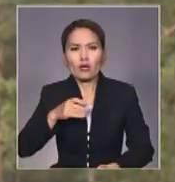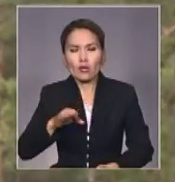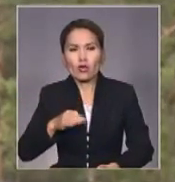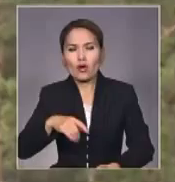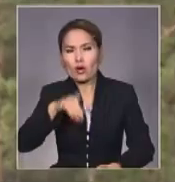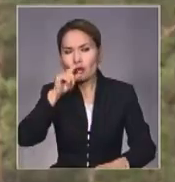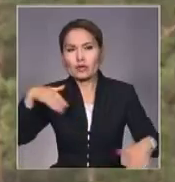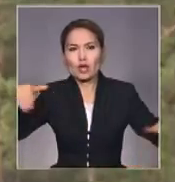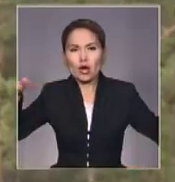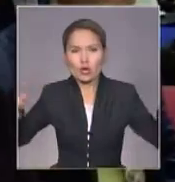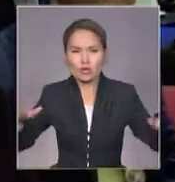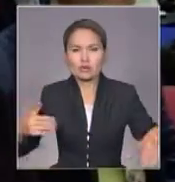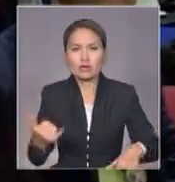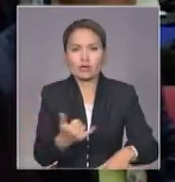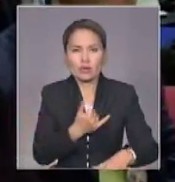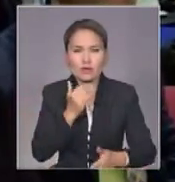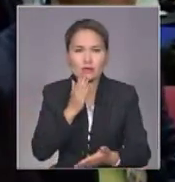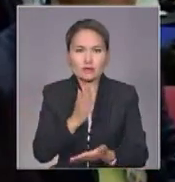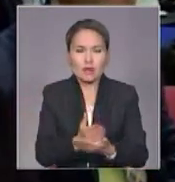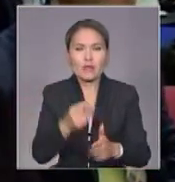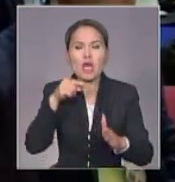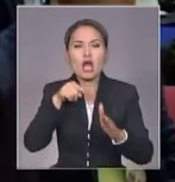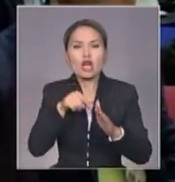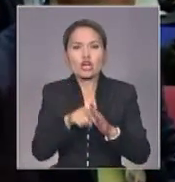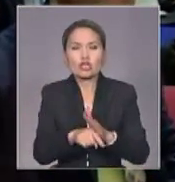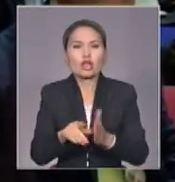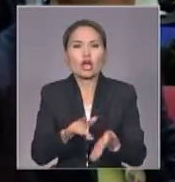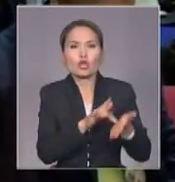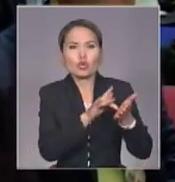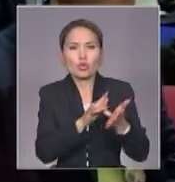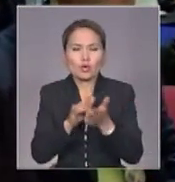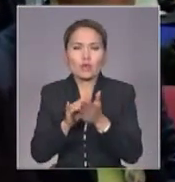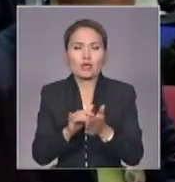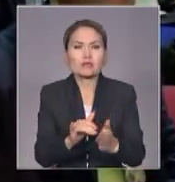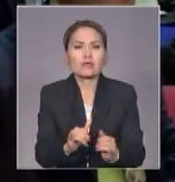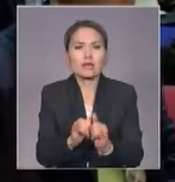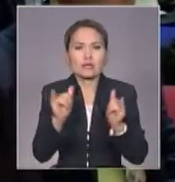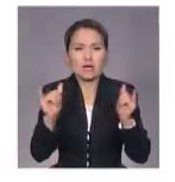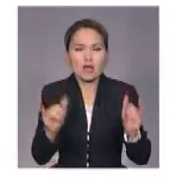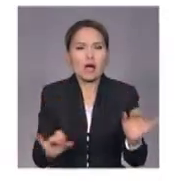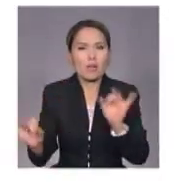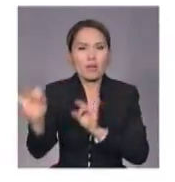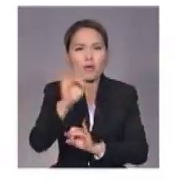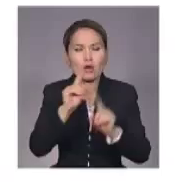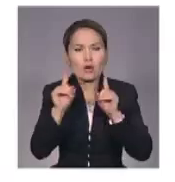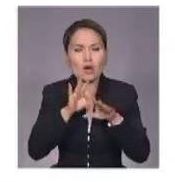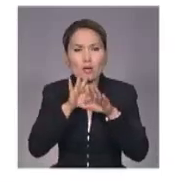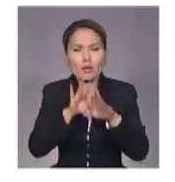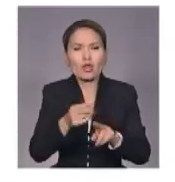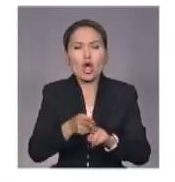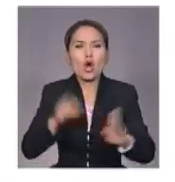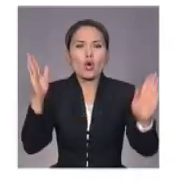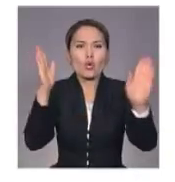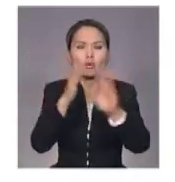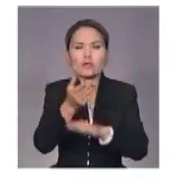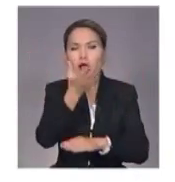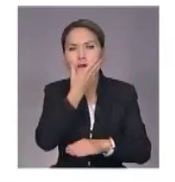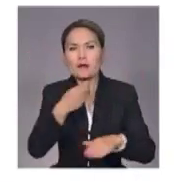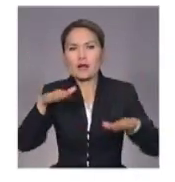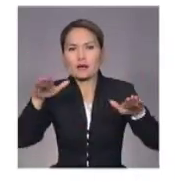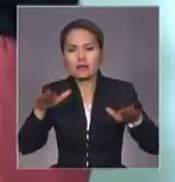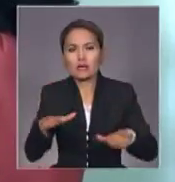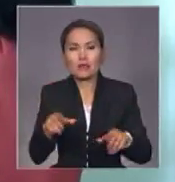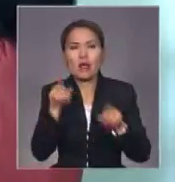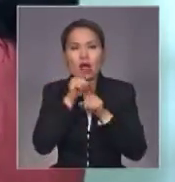осы жиі кездесіп тұрады. Ішкі туризмді дамыту мәселесін талқылаған мәжілісте сала мамандары Наурызым қорығының көрікті жерлерін